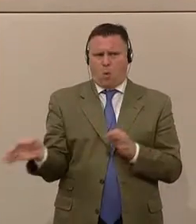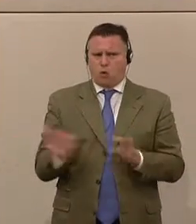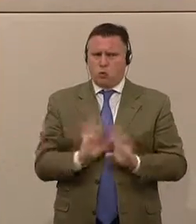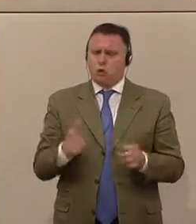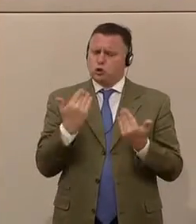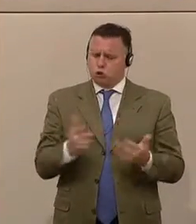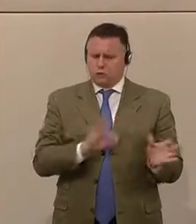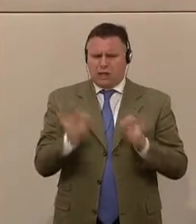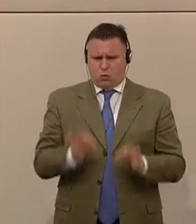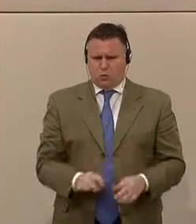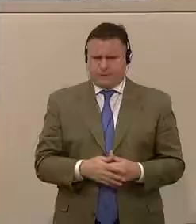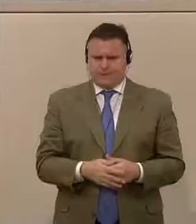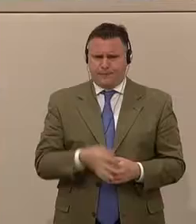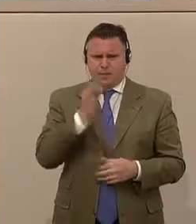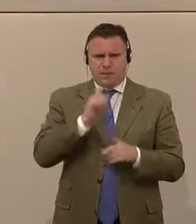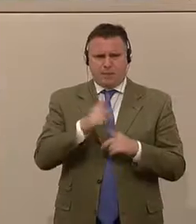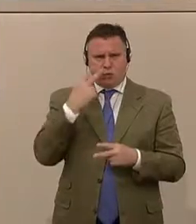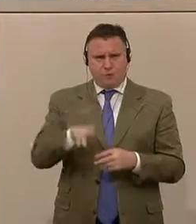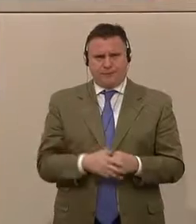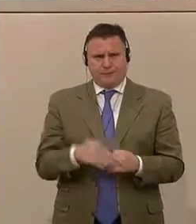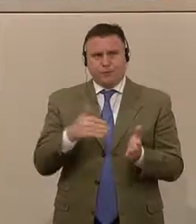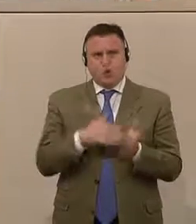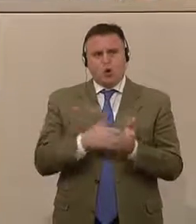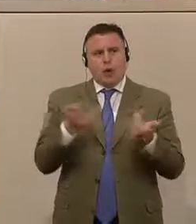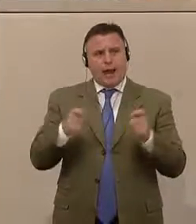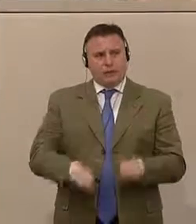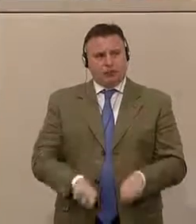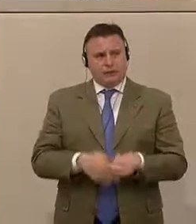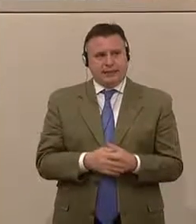ist gut so, meine sehr geehrten Damen und Herren. Und abschließend